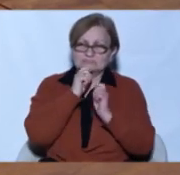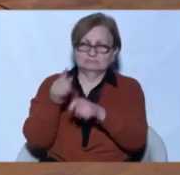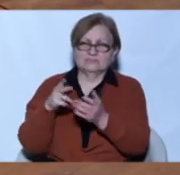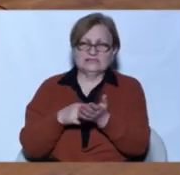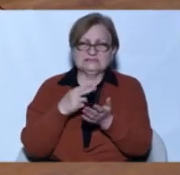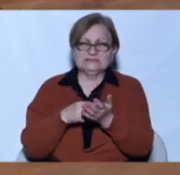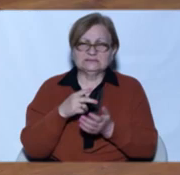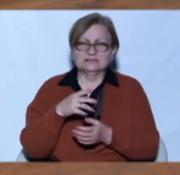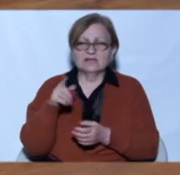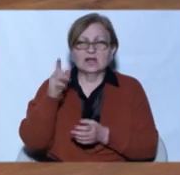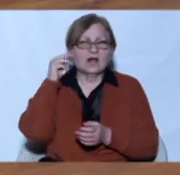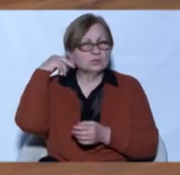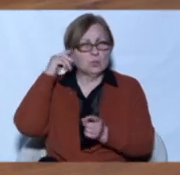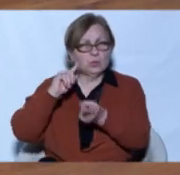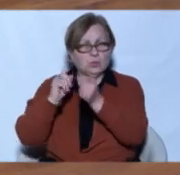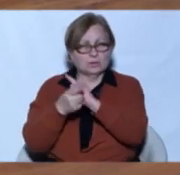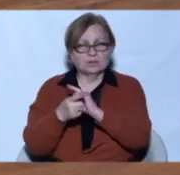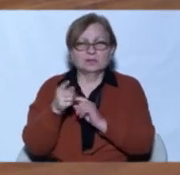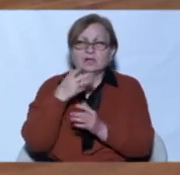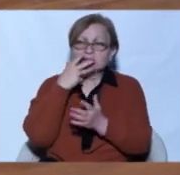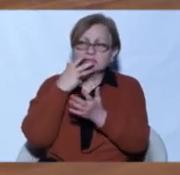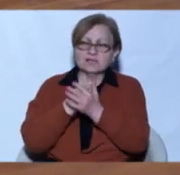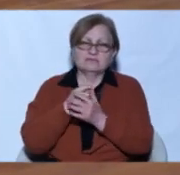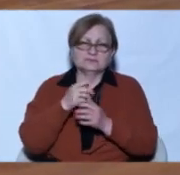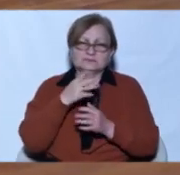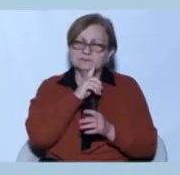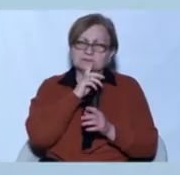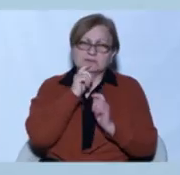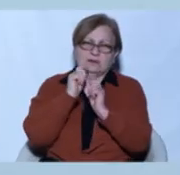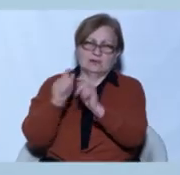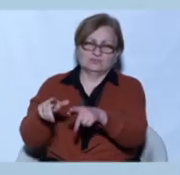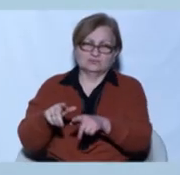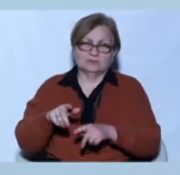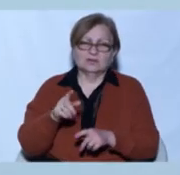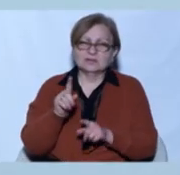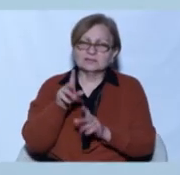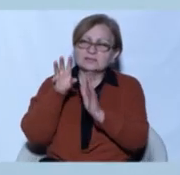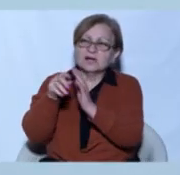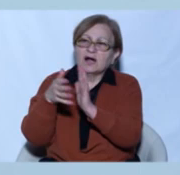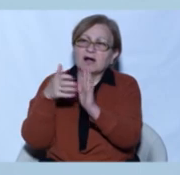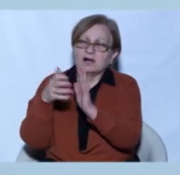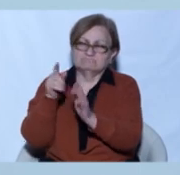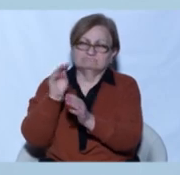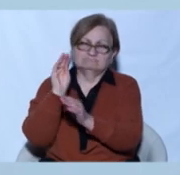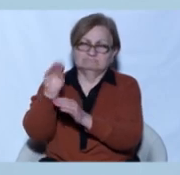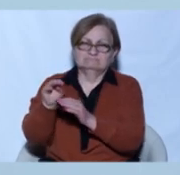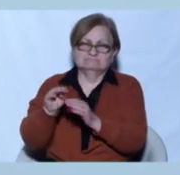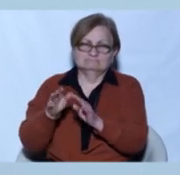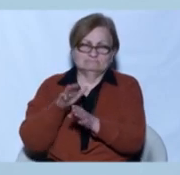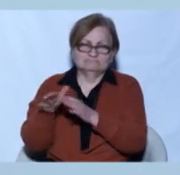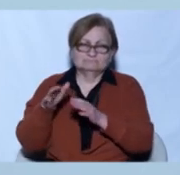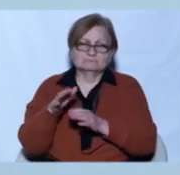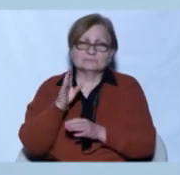თითქოს გათურქებულ ქართველს თავის დედას და ნაწილს ჩუქნიდა და ამით უსებდა დანაკარგს. დედაც და დედაენაც